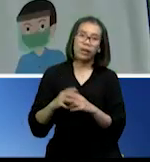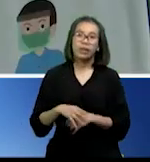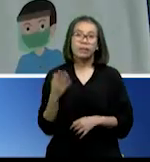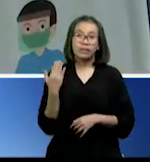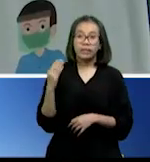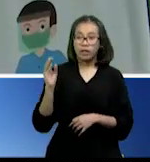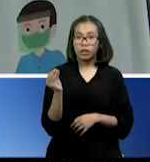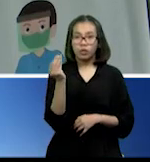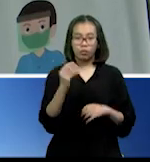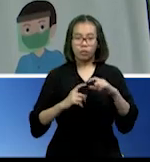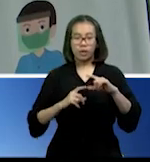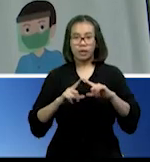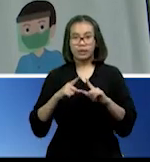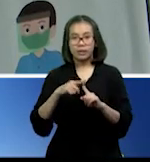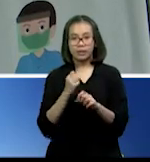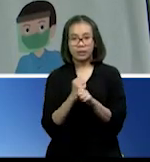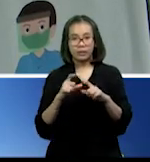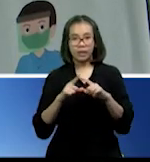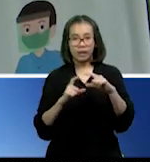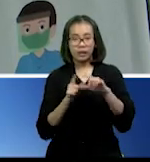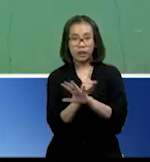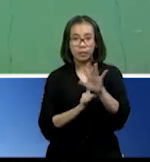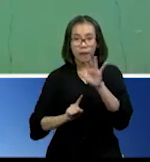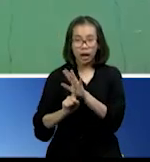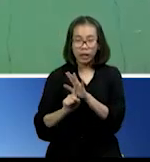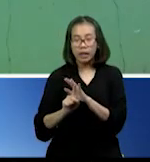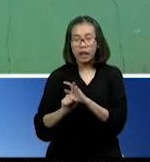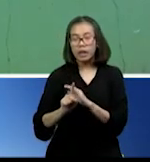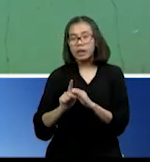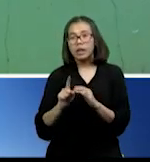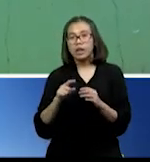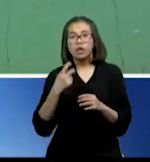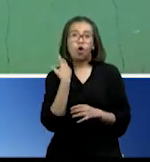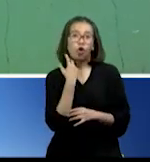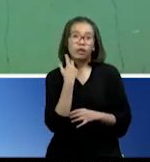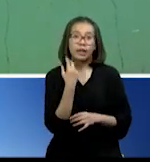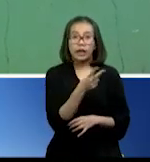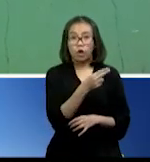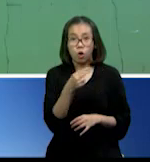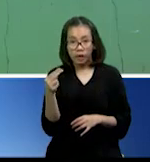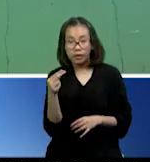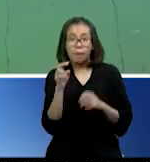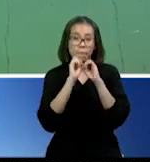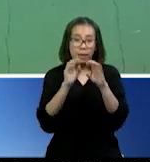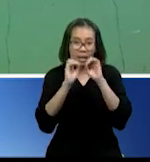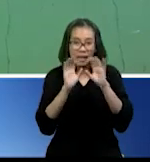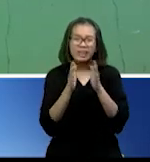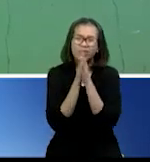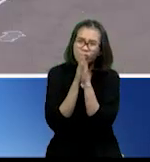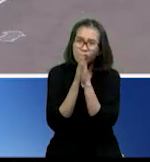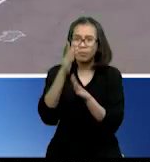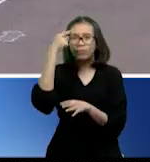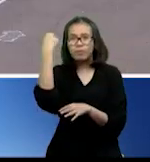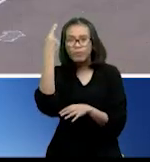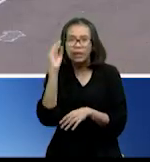Satgas love 19 pengurus Besar Ikatan Dokter Indonesia yakni Zubaidi subairi ini menyebutkan bahwa sebenarnya meminta agar pihak Pemprov DKI